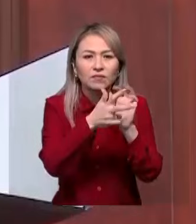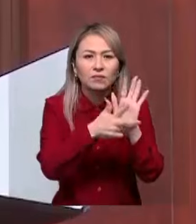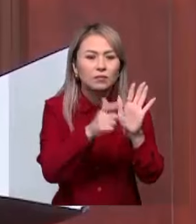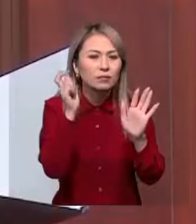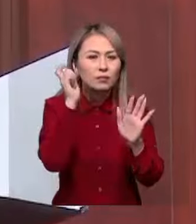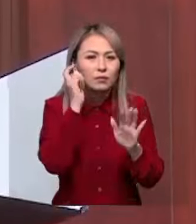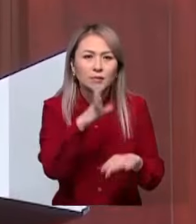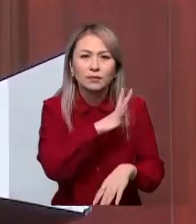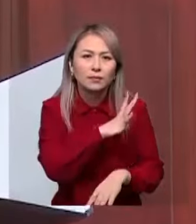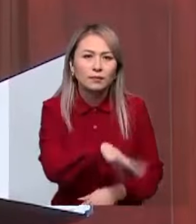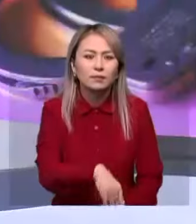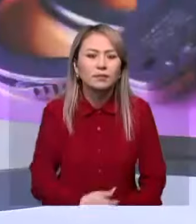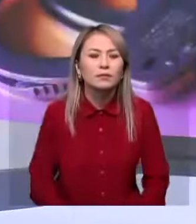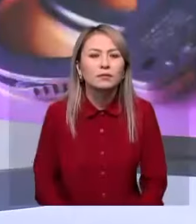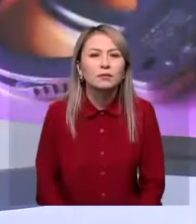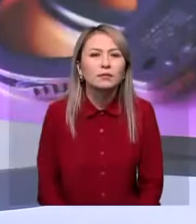барын ескерді.